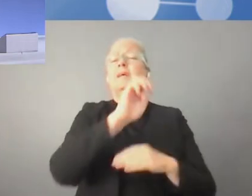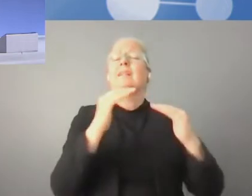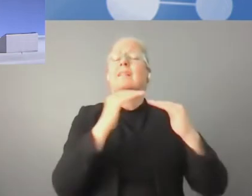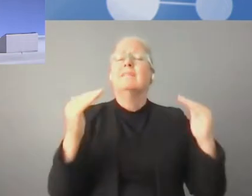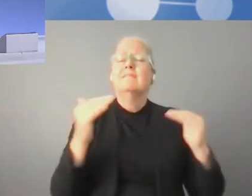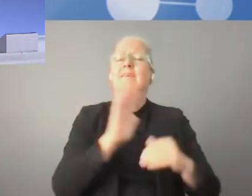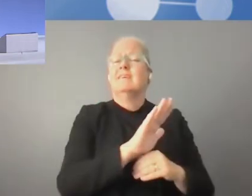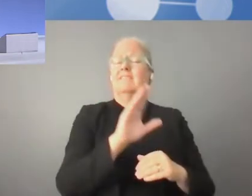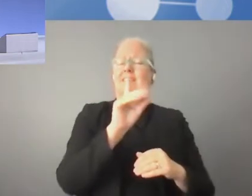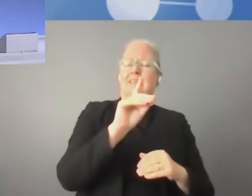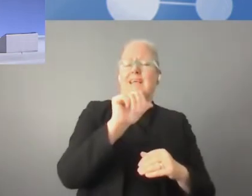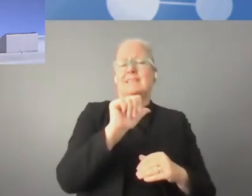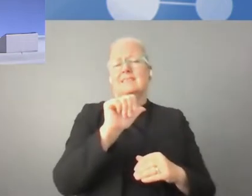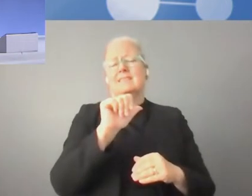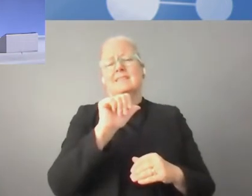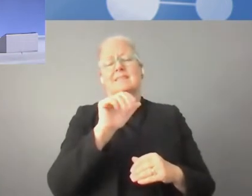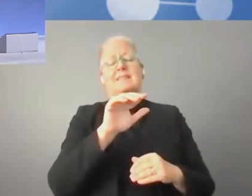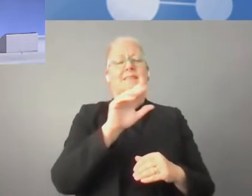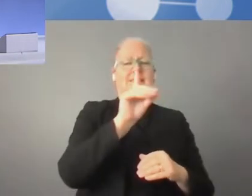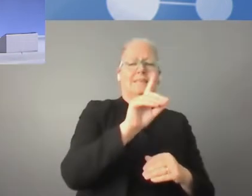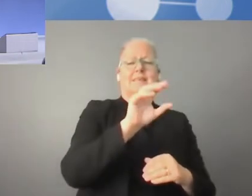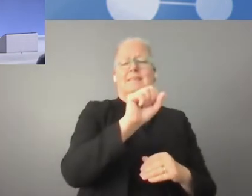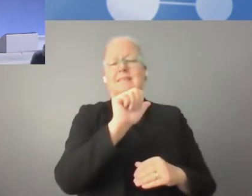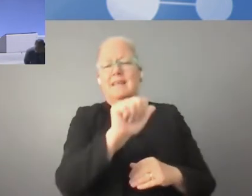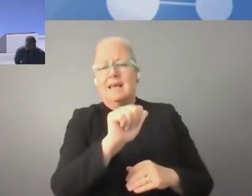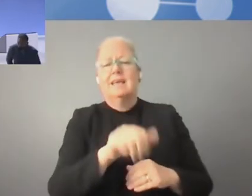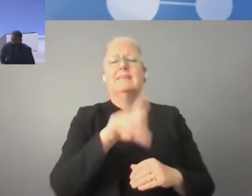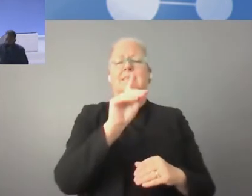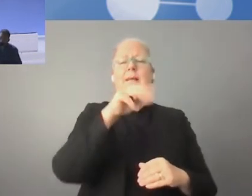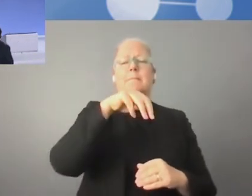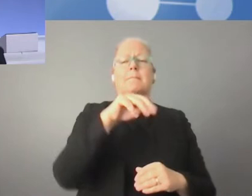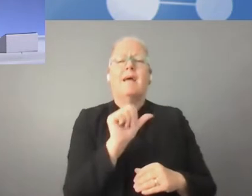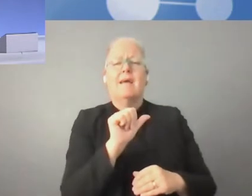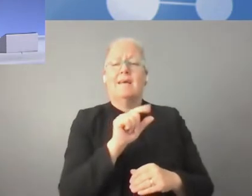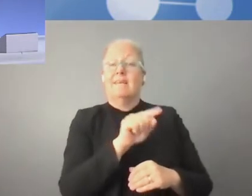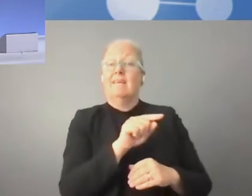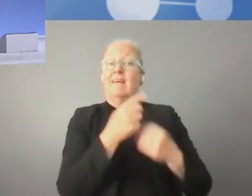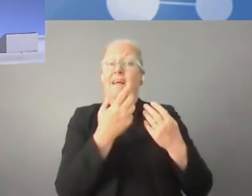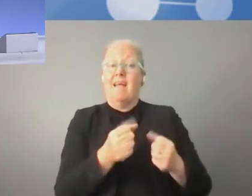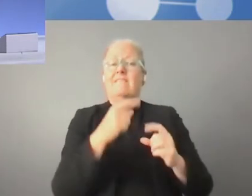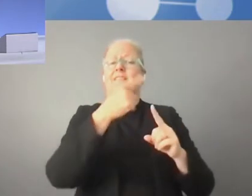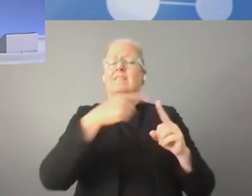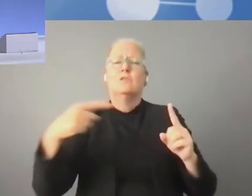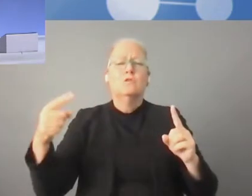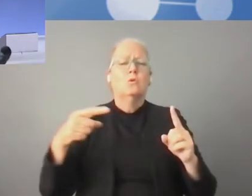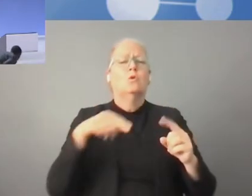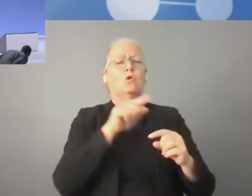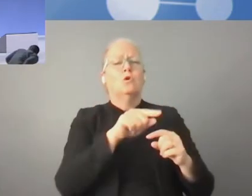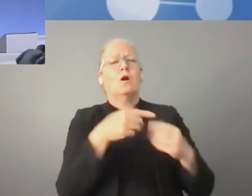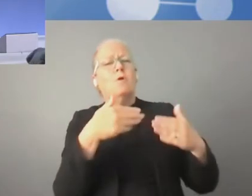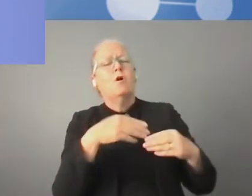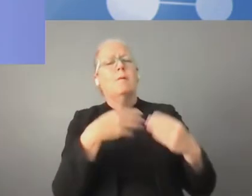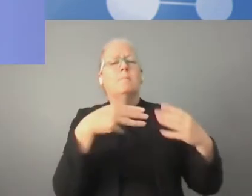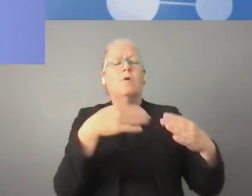会在欧洲的范围内谈到这些，会有新的法律法规出